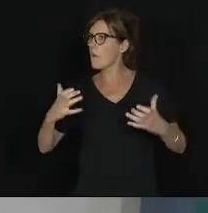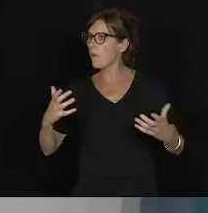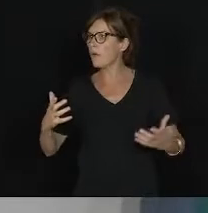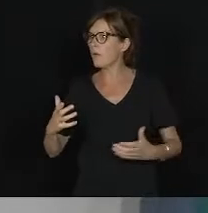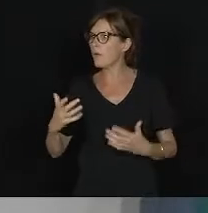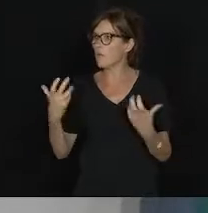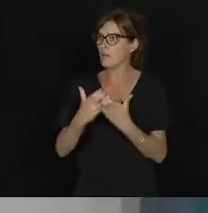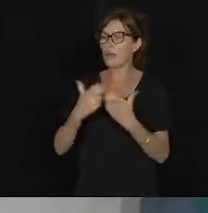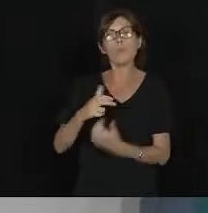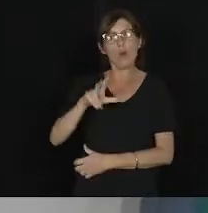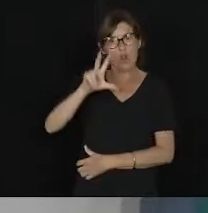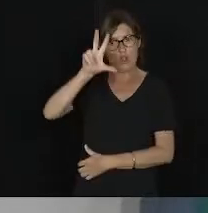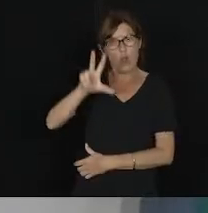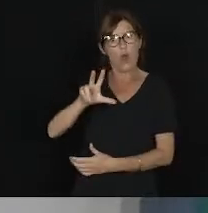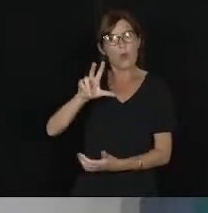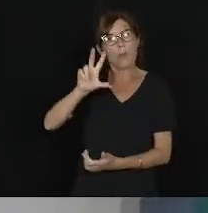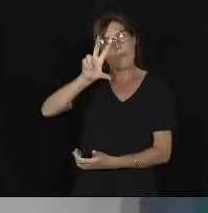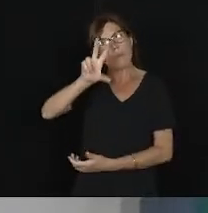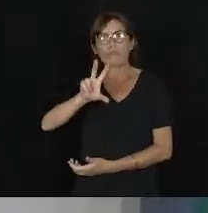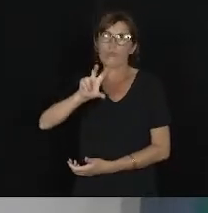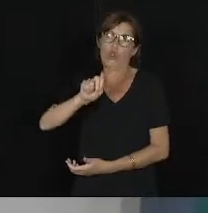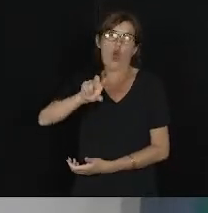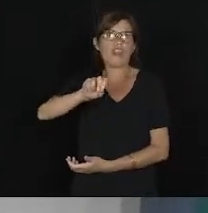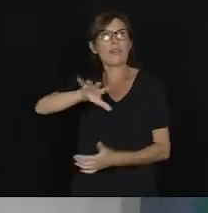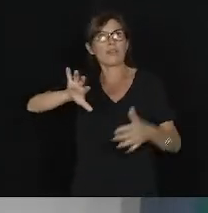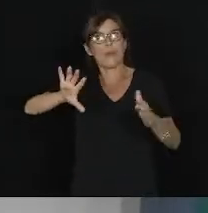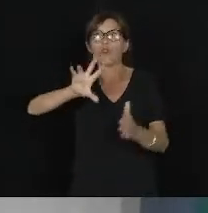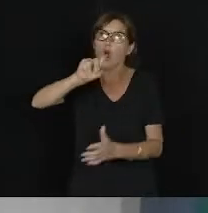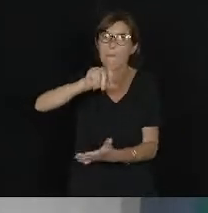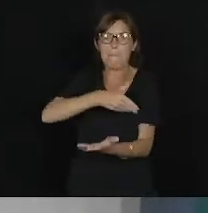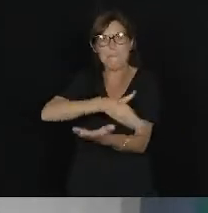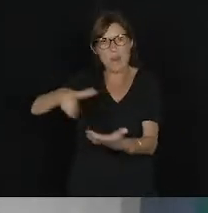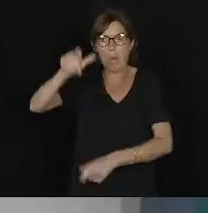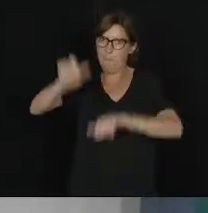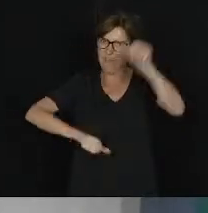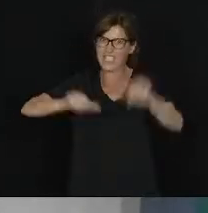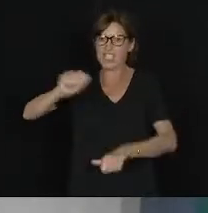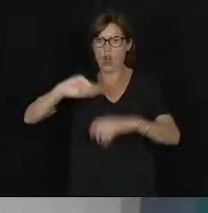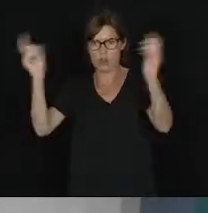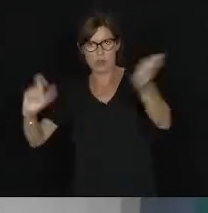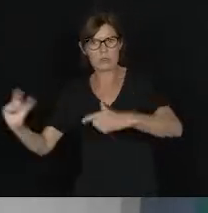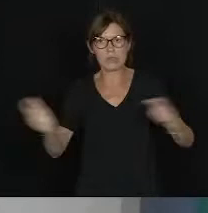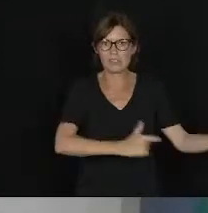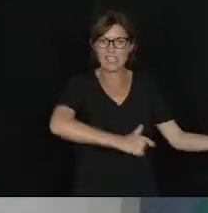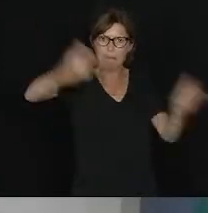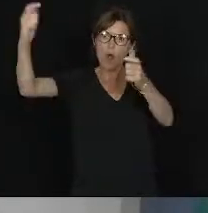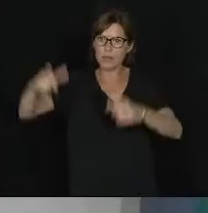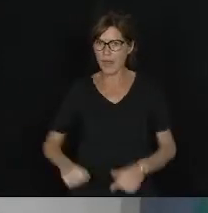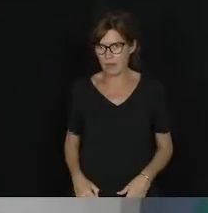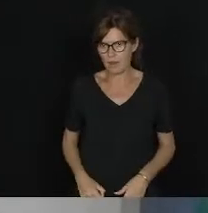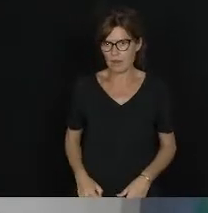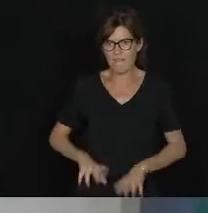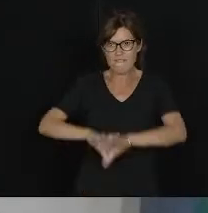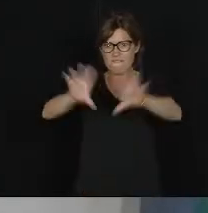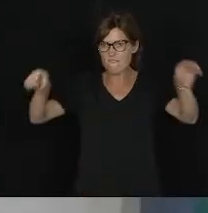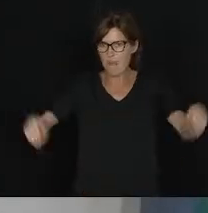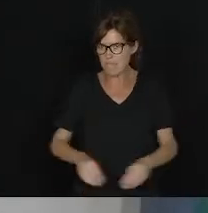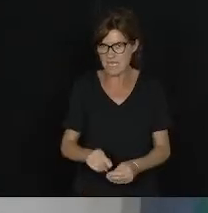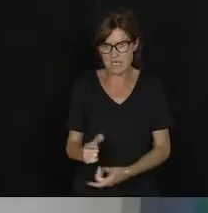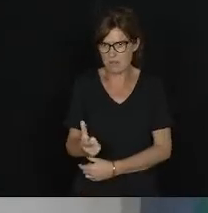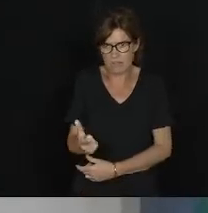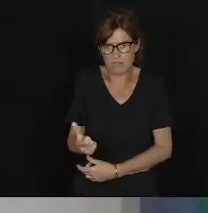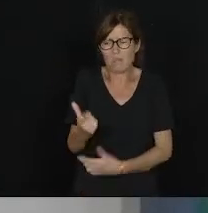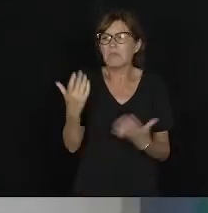la déportation d'une trentaine de millions de personnes, la mise à mort par famine de plusieurs dizaines de millions de